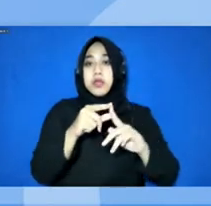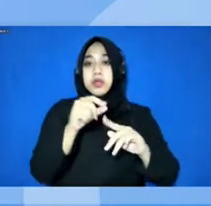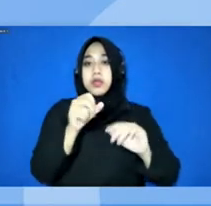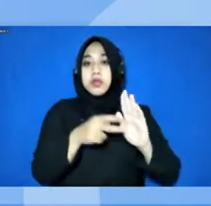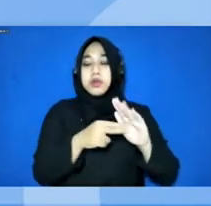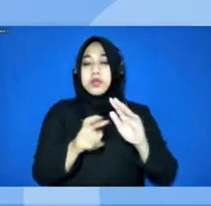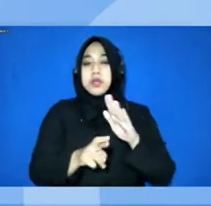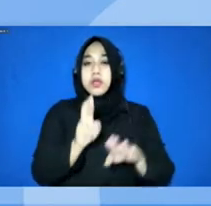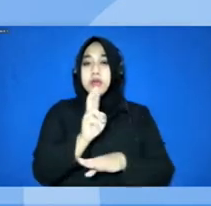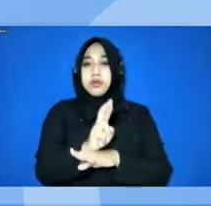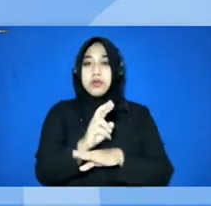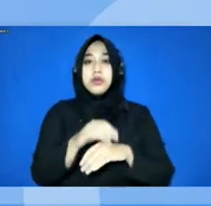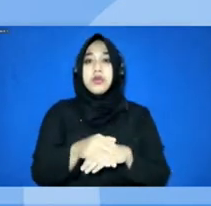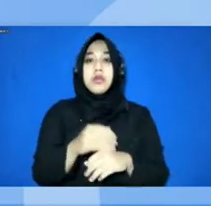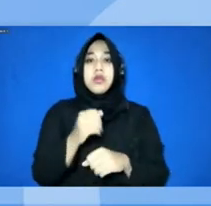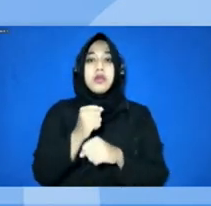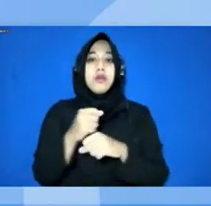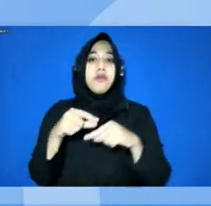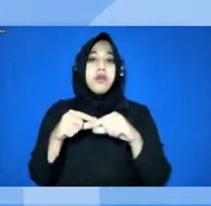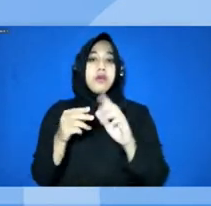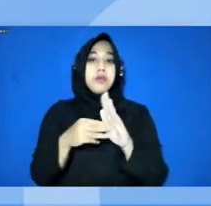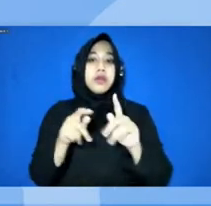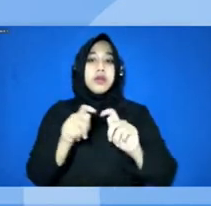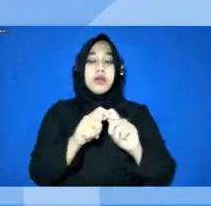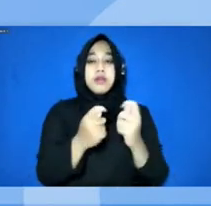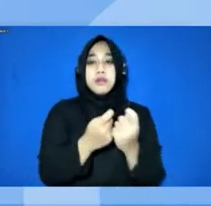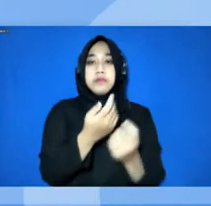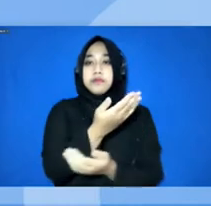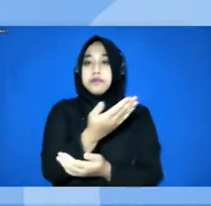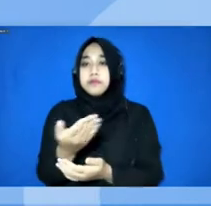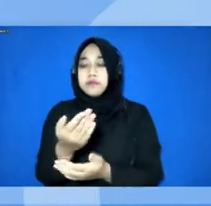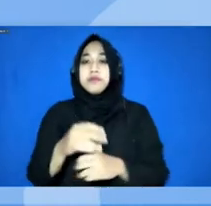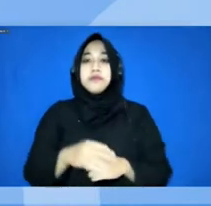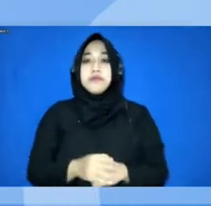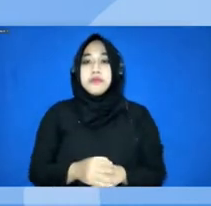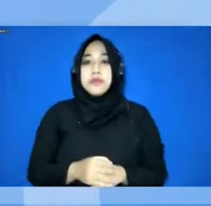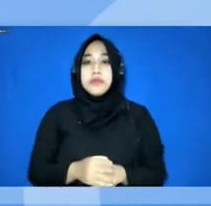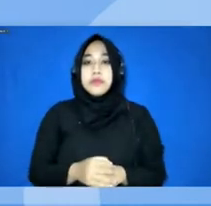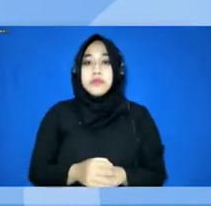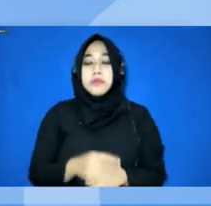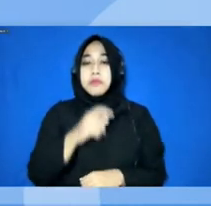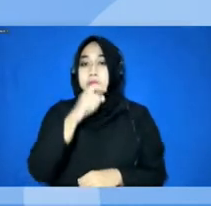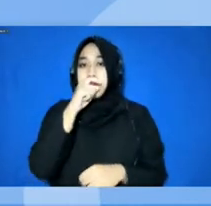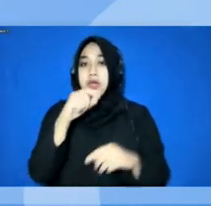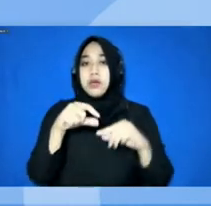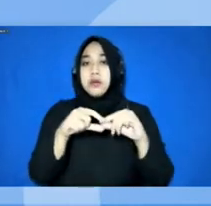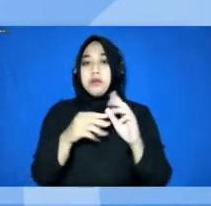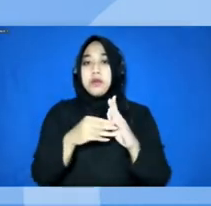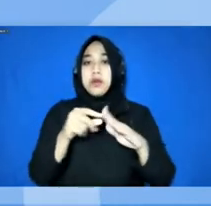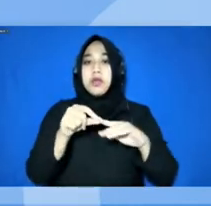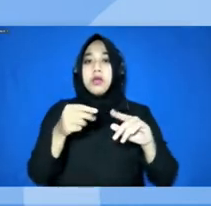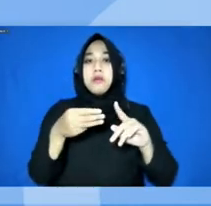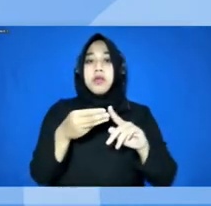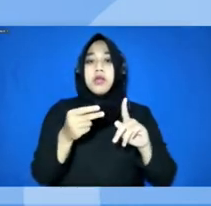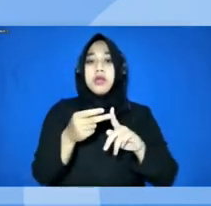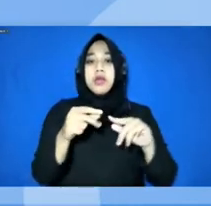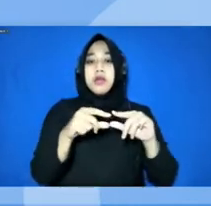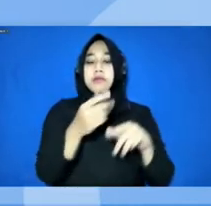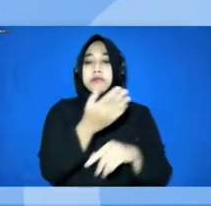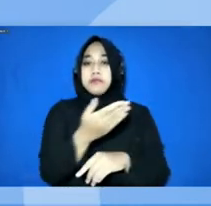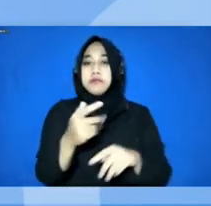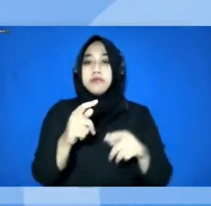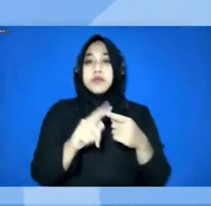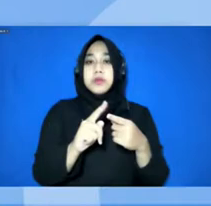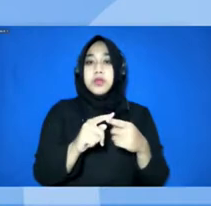Democratic Resilience dan Governance dan timnya, kemudian juga Bapak Harlan Hale dari BHA, kemudian dari Bapak-Ibu dari